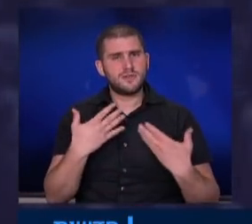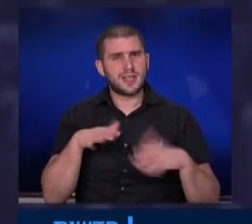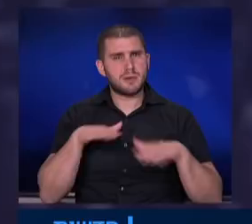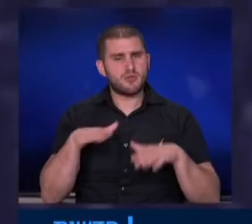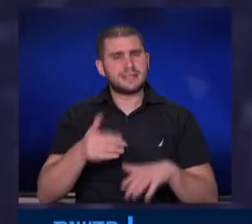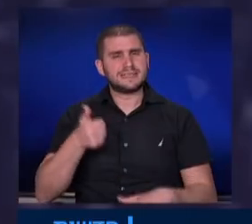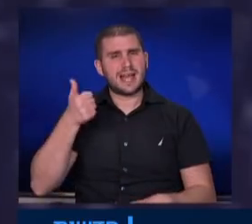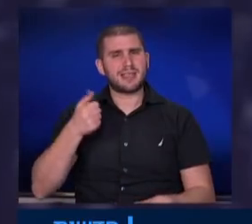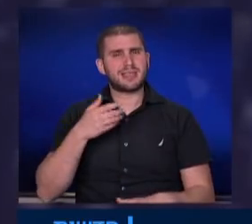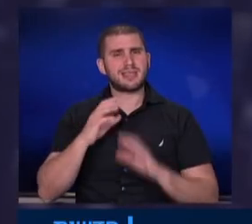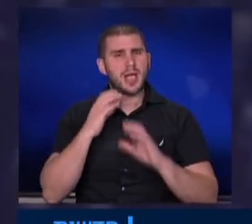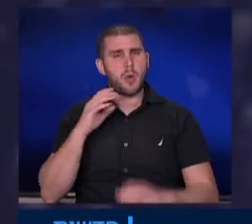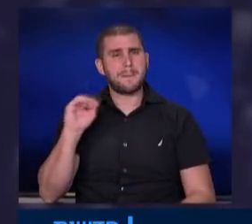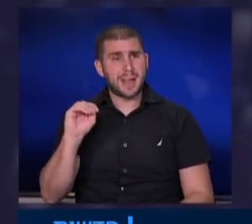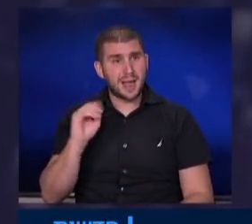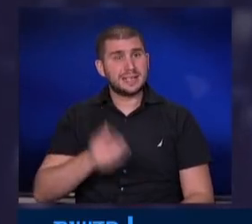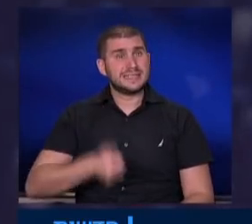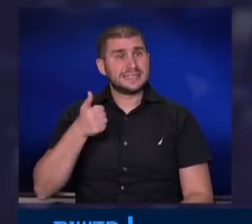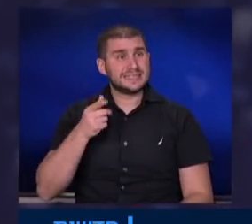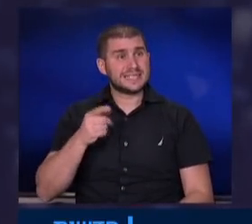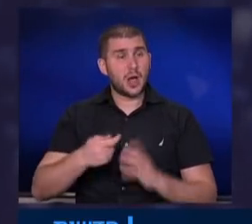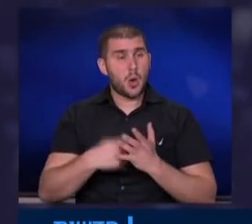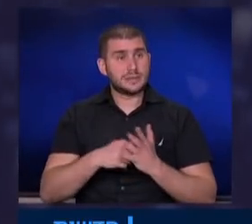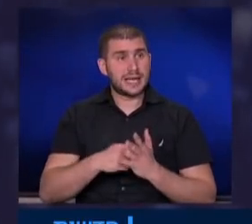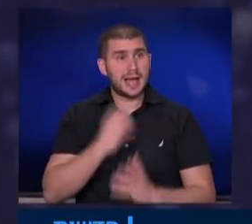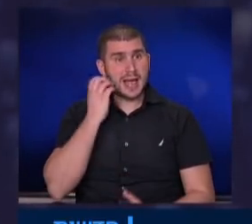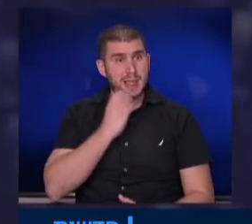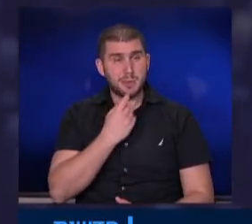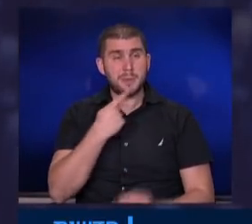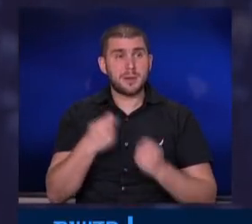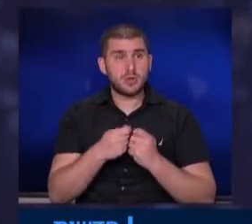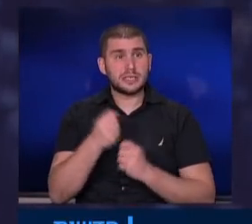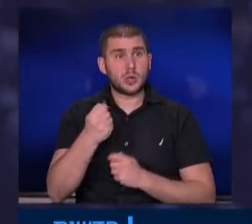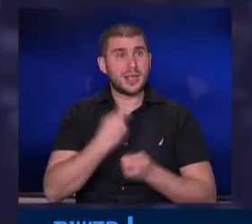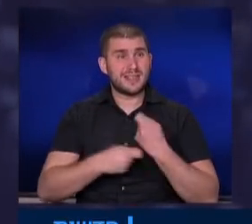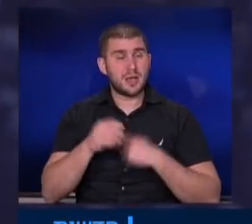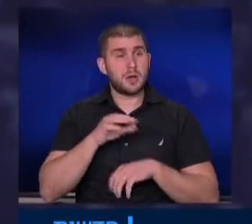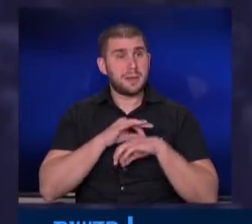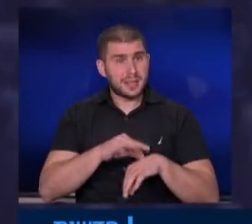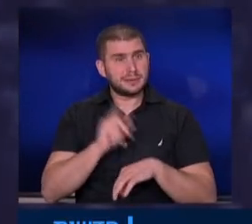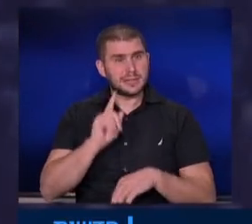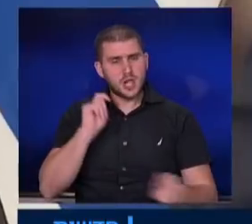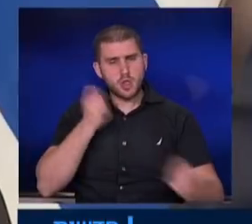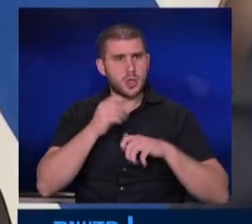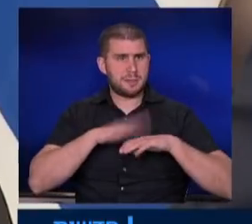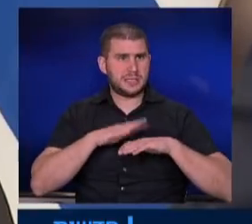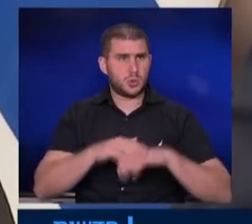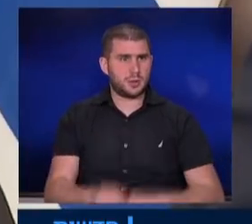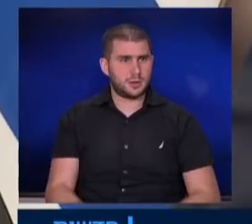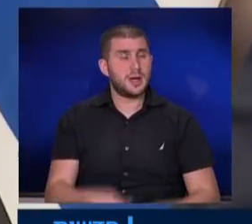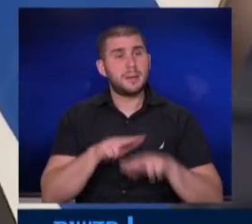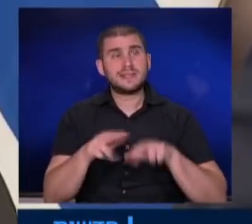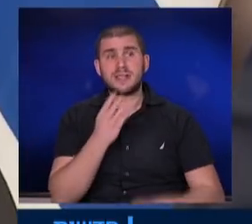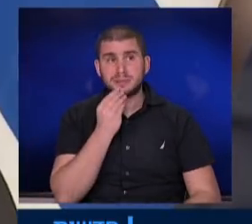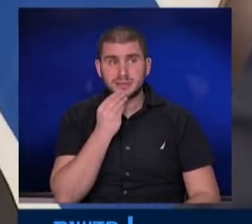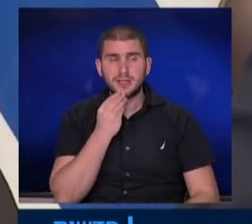התחבורה מרב מיכאלי. שר האוצר ליברמן אמר, לגבי סוכני נסיעות ומורי דרך, תתחילו לשנות מקצוע. המצב בישראל